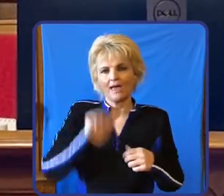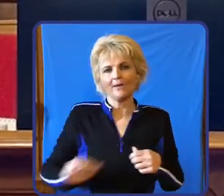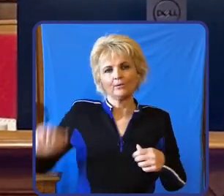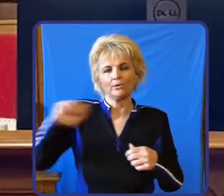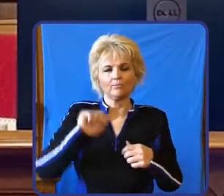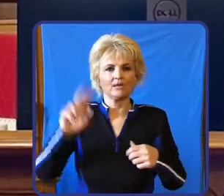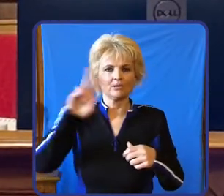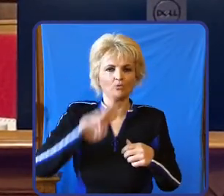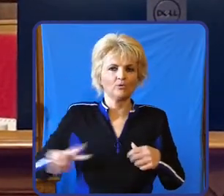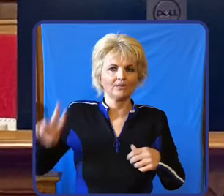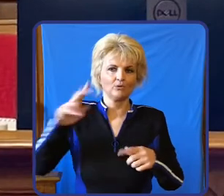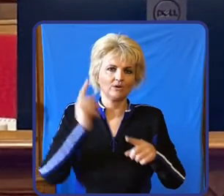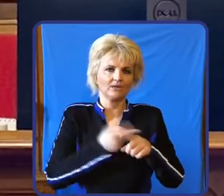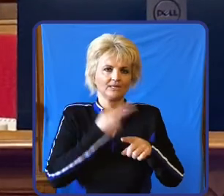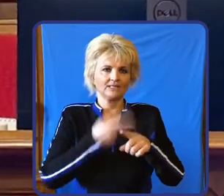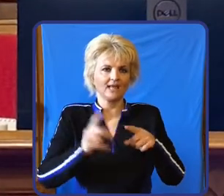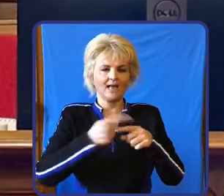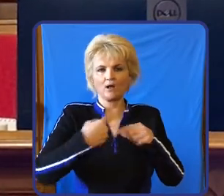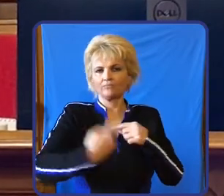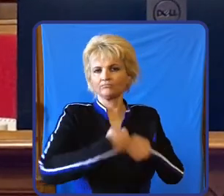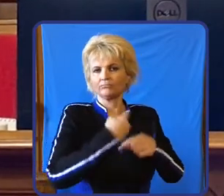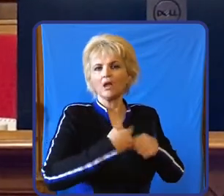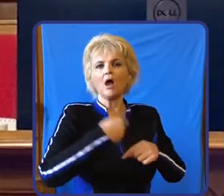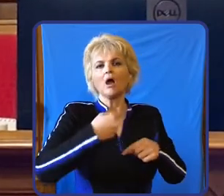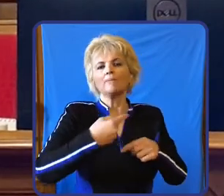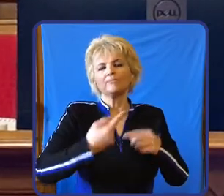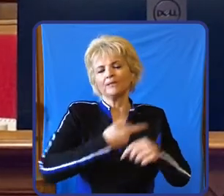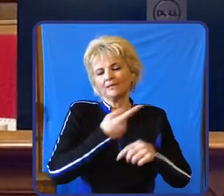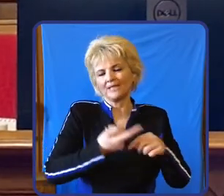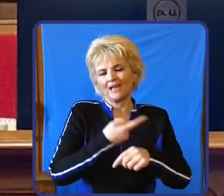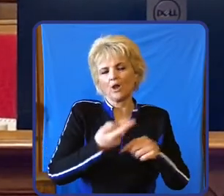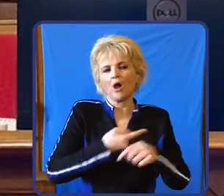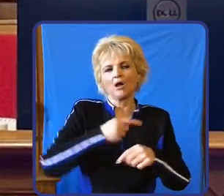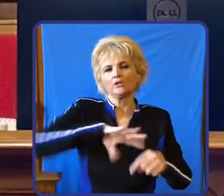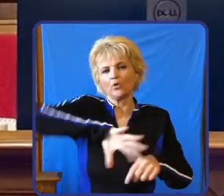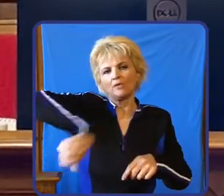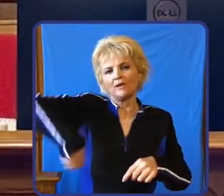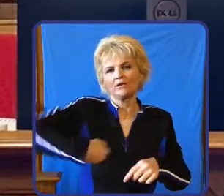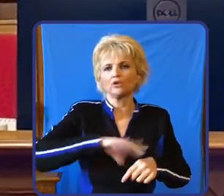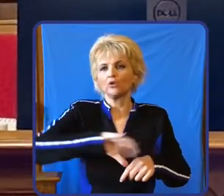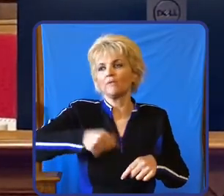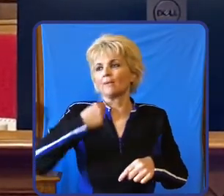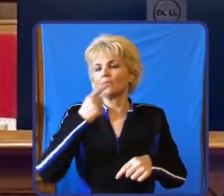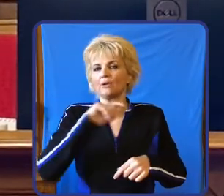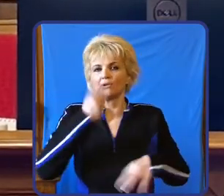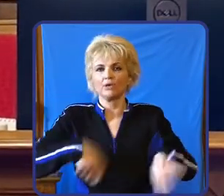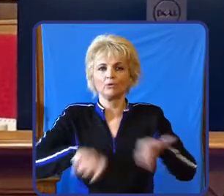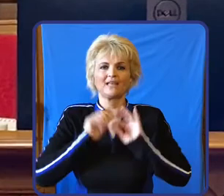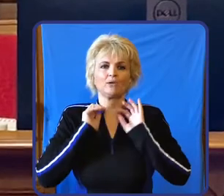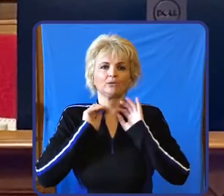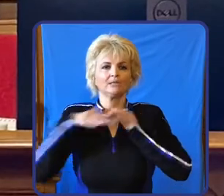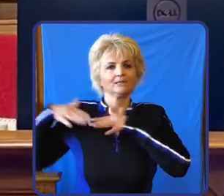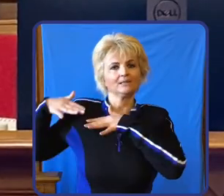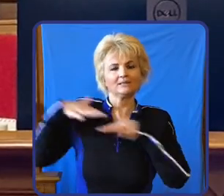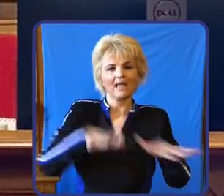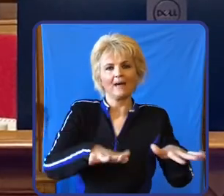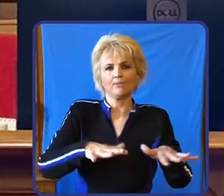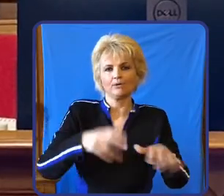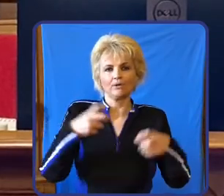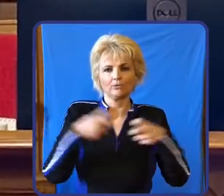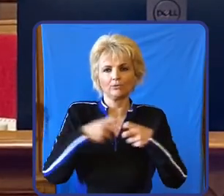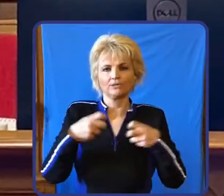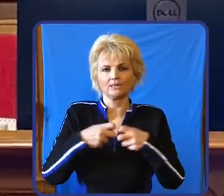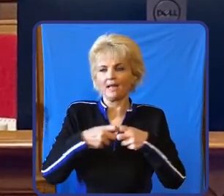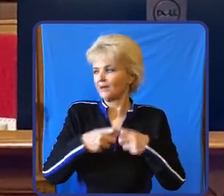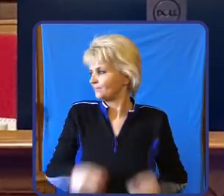Unió kritizálja a tolvajokat, akkor a tolvajok azt mondják, hogy Magyarországot támadja Brüsszel. Nem